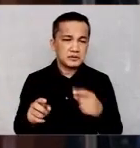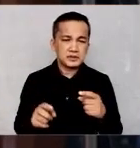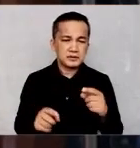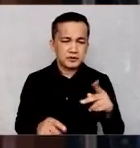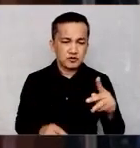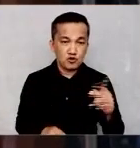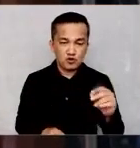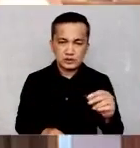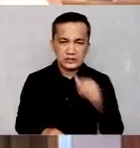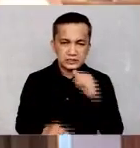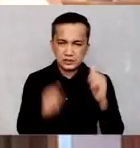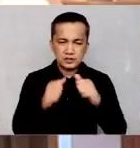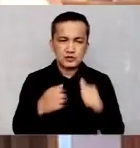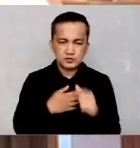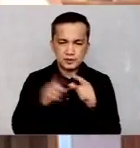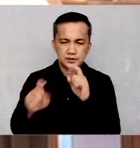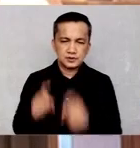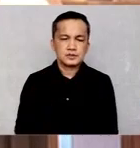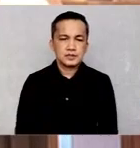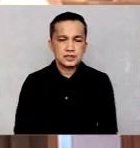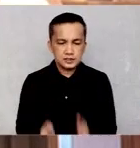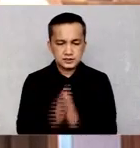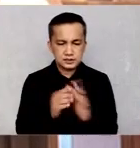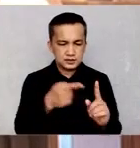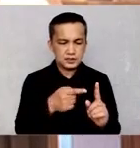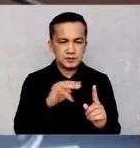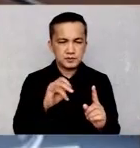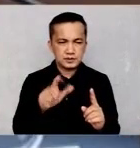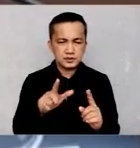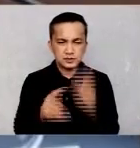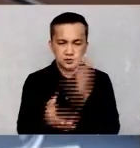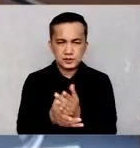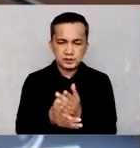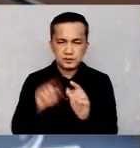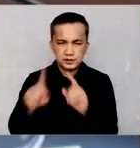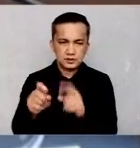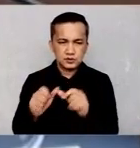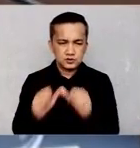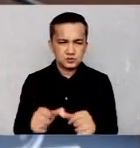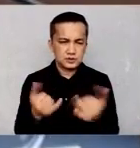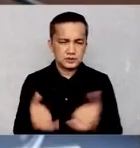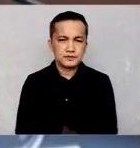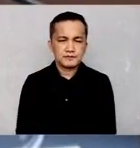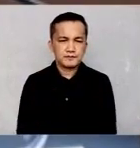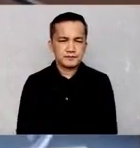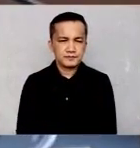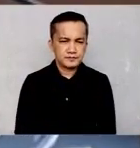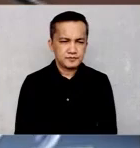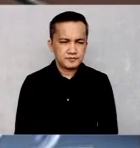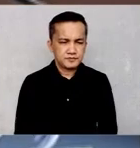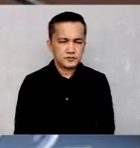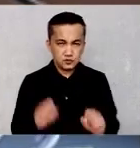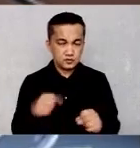gusto pang magtanong. Hiniling ni Pimentel na suspindihin ang interpelasyon at ituloy na lang ngayong araw. So we can start tomorrow on a